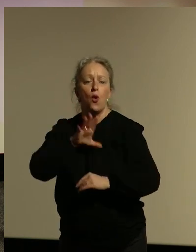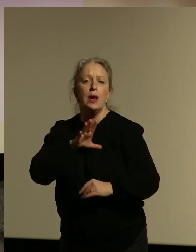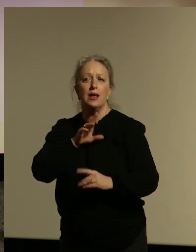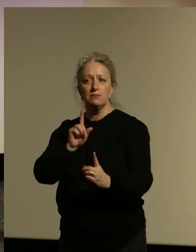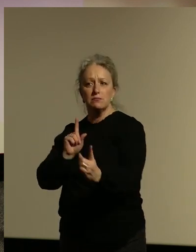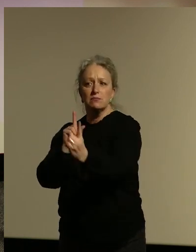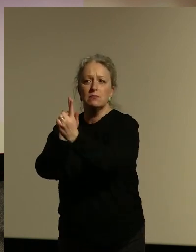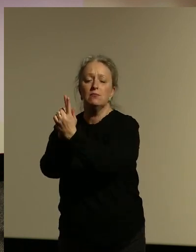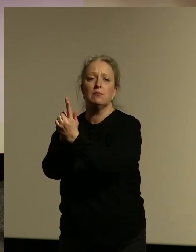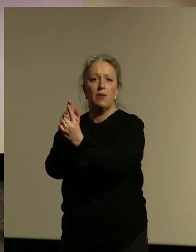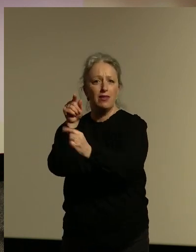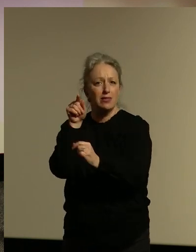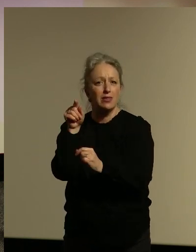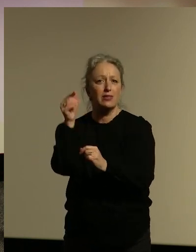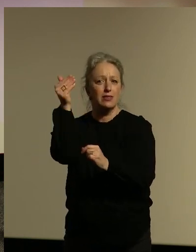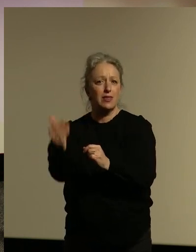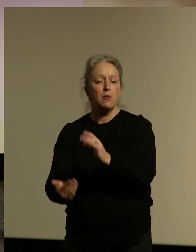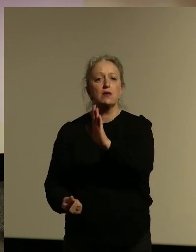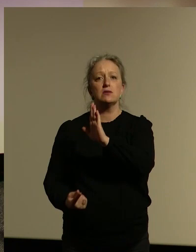minu pääsetee august välja.